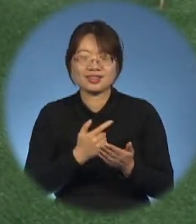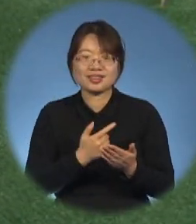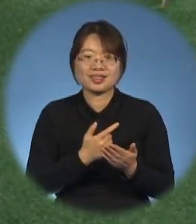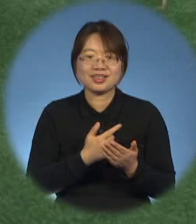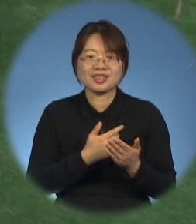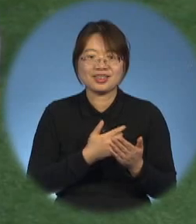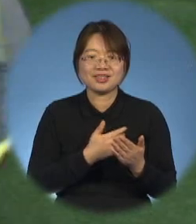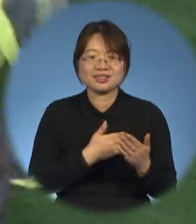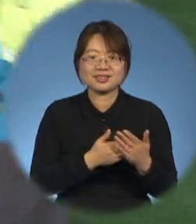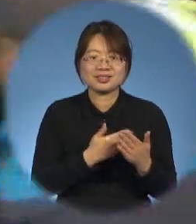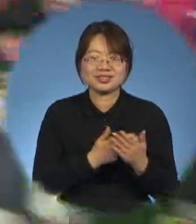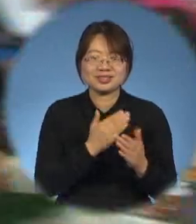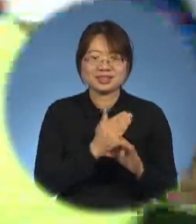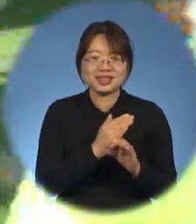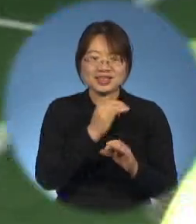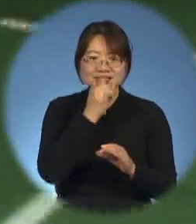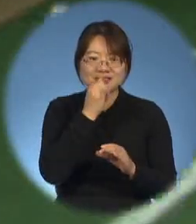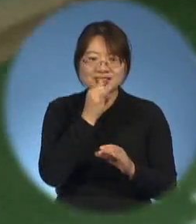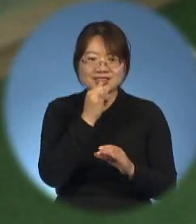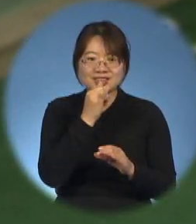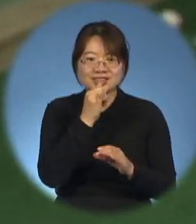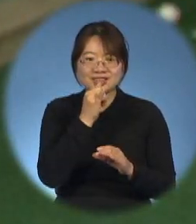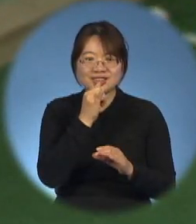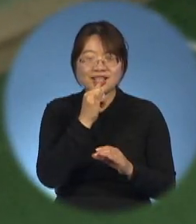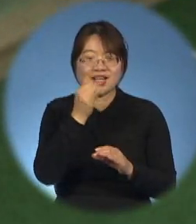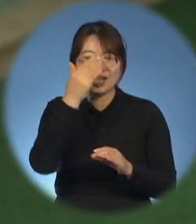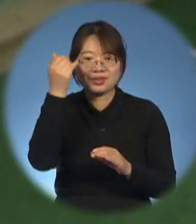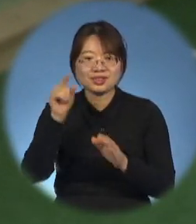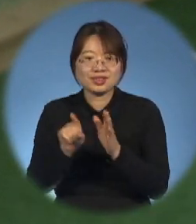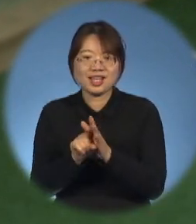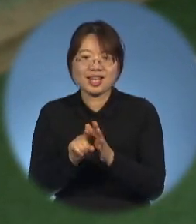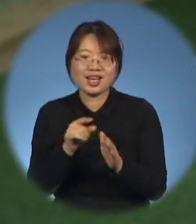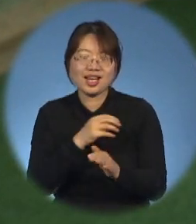위해 보다 못한 회원들이 나섰는데요